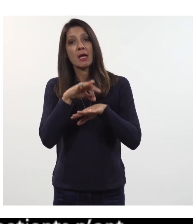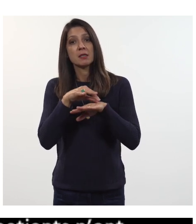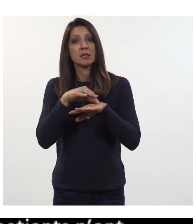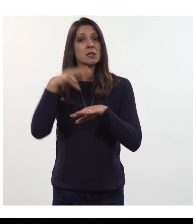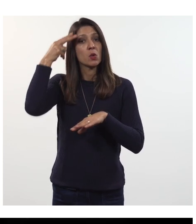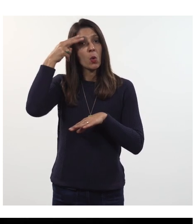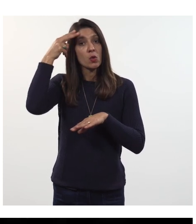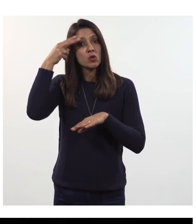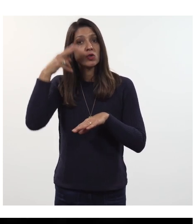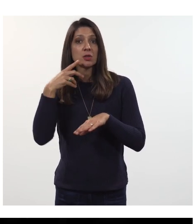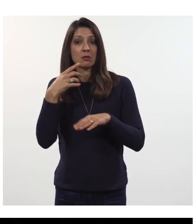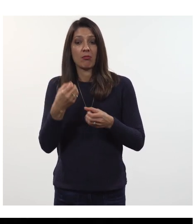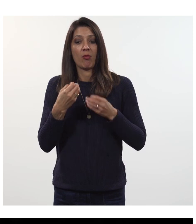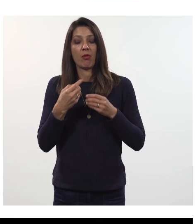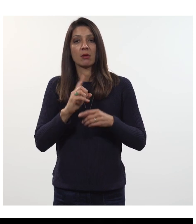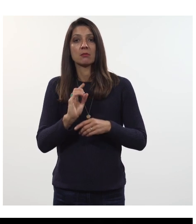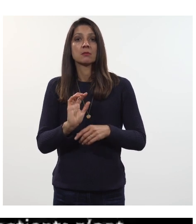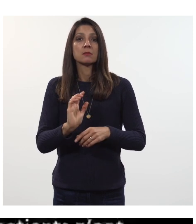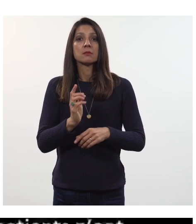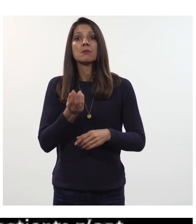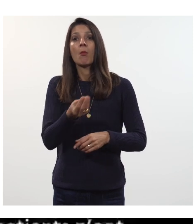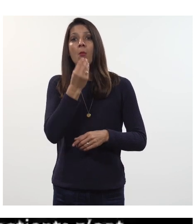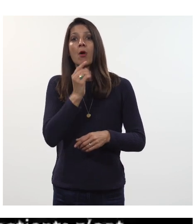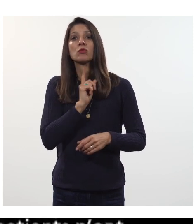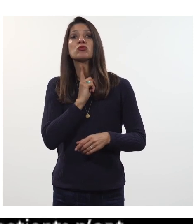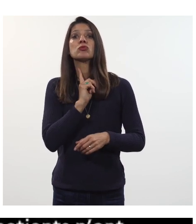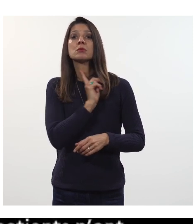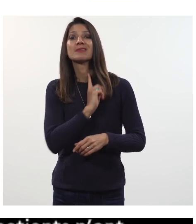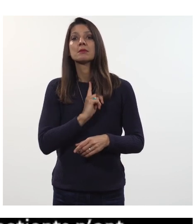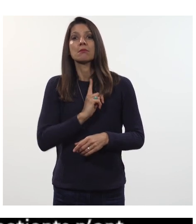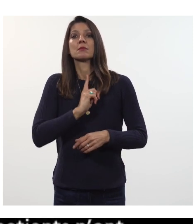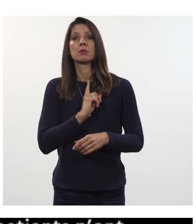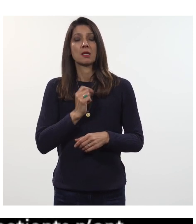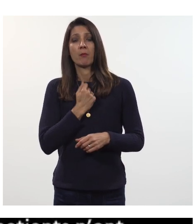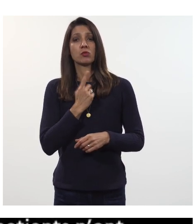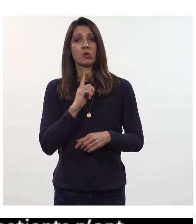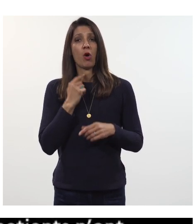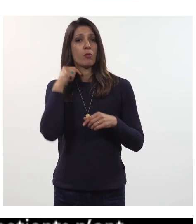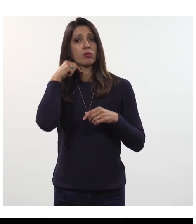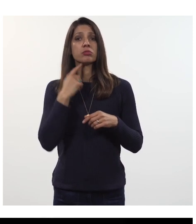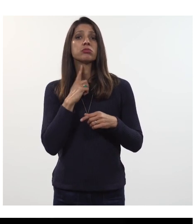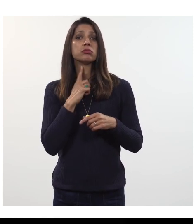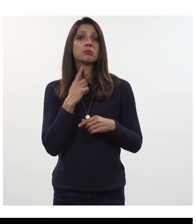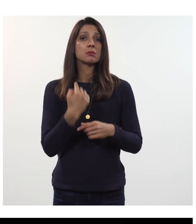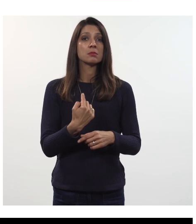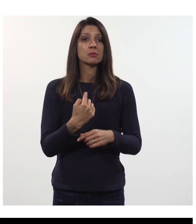fausses routes, hein, le fait que les aliments vont passer dans le mauvais chemin, donc il y a plusieurs mauvais chemins finalement, hein, ils ne vont pas passer dans la voie digestive au